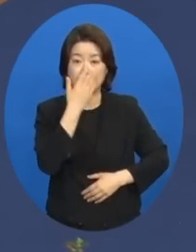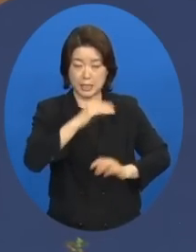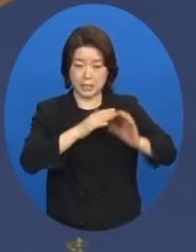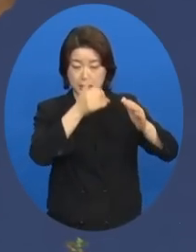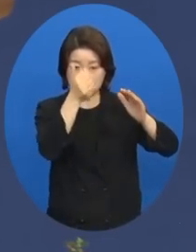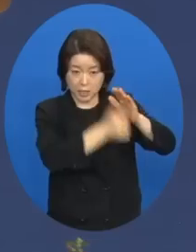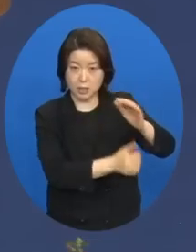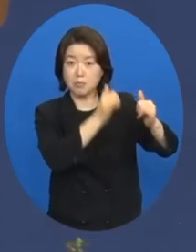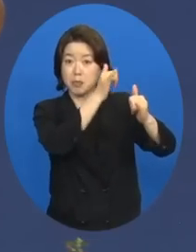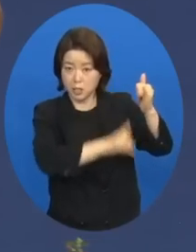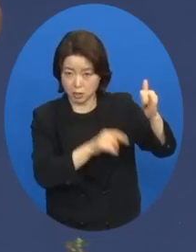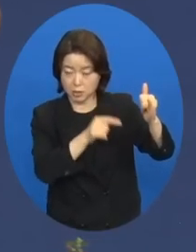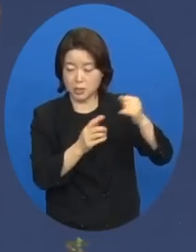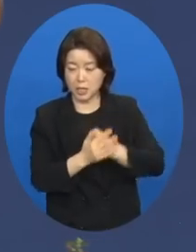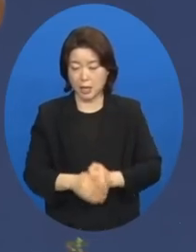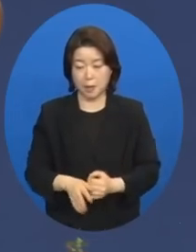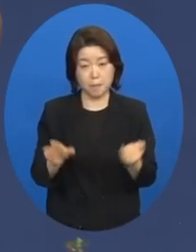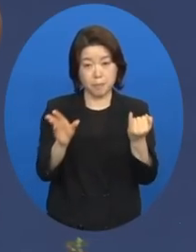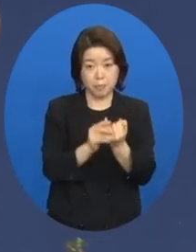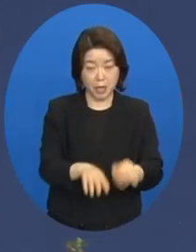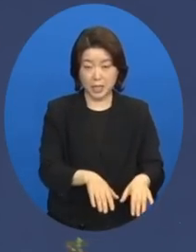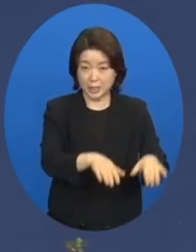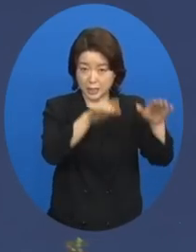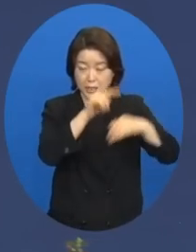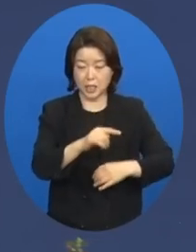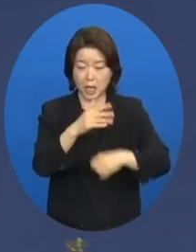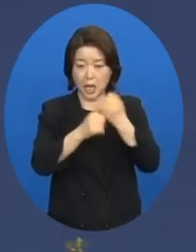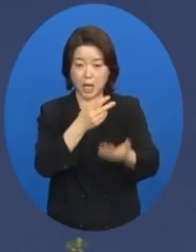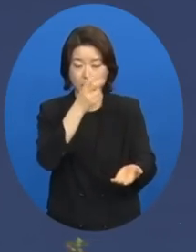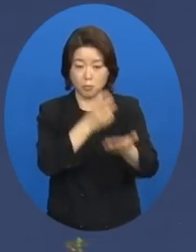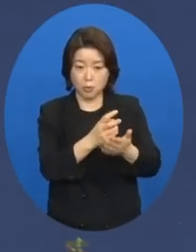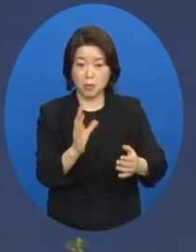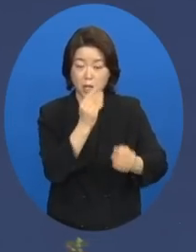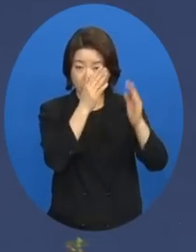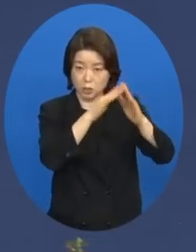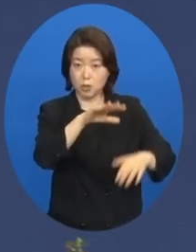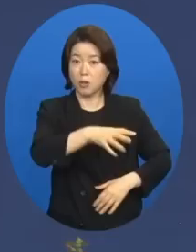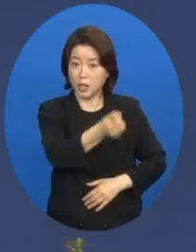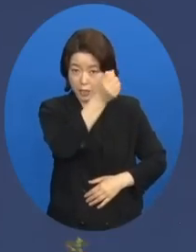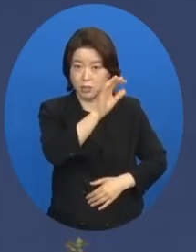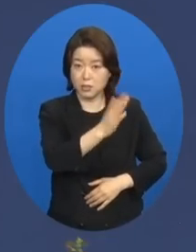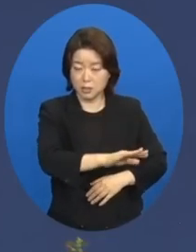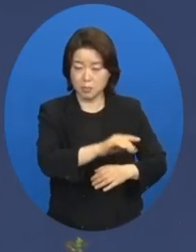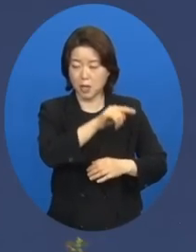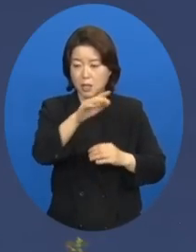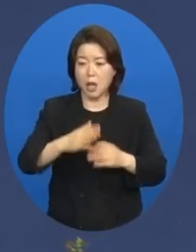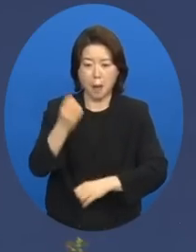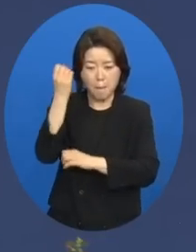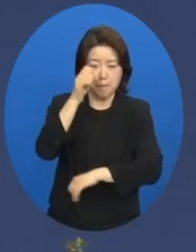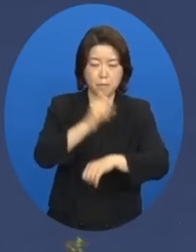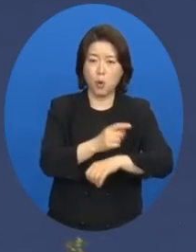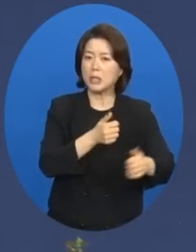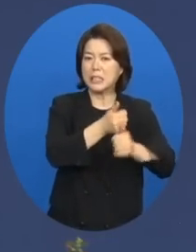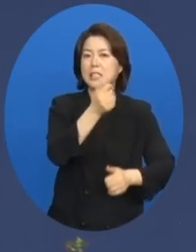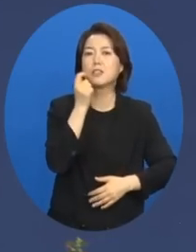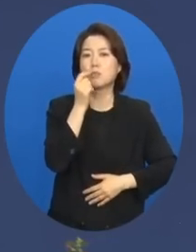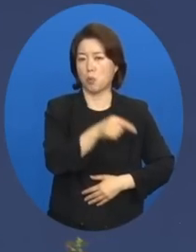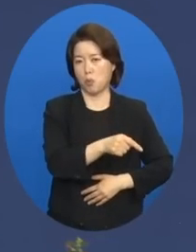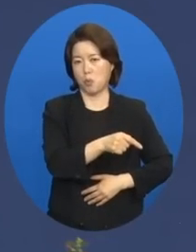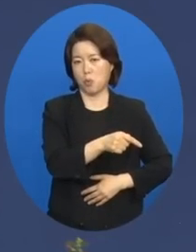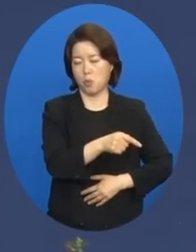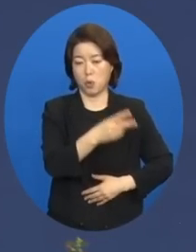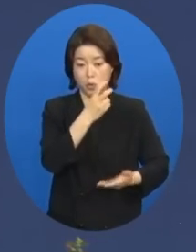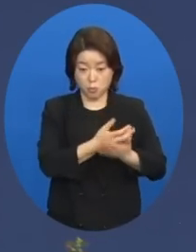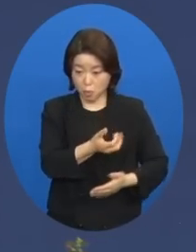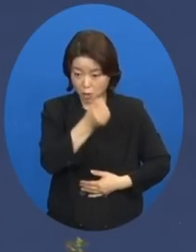실패의 역사예요. 모태신앙이면서 하나님의 율법과 성전을 가지고 있으면서 그렇게 본성을 이기지 못하고 율법을